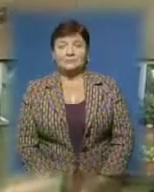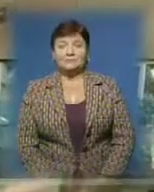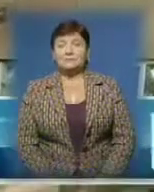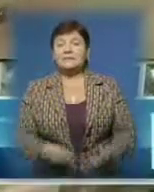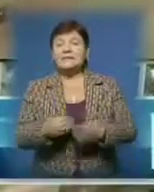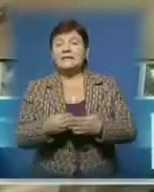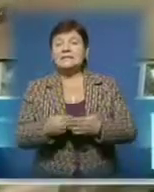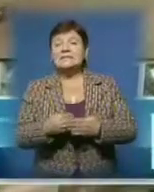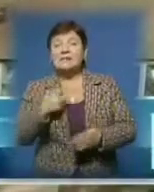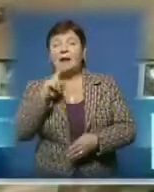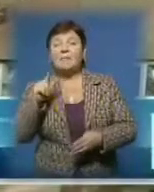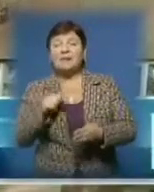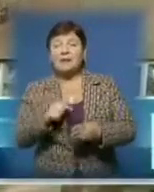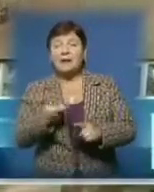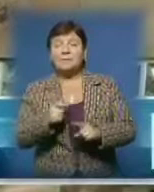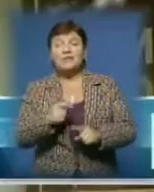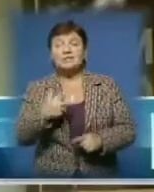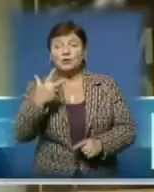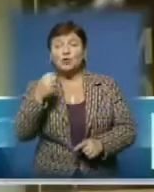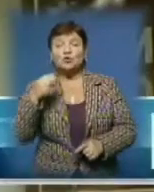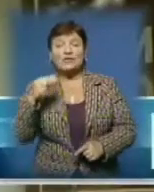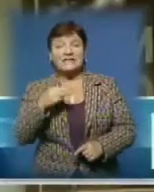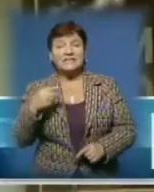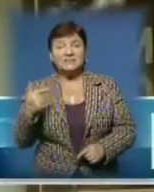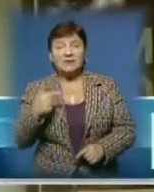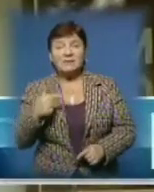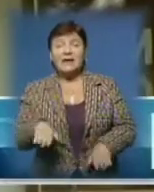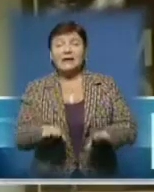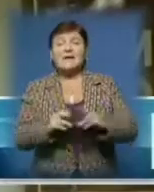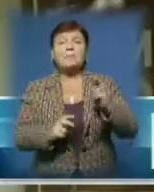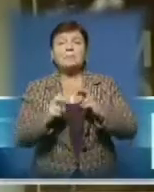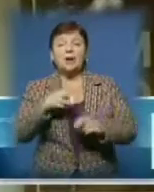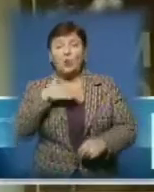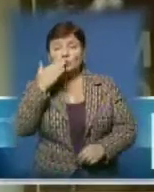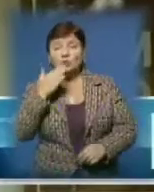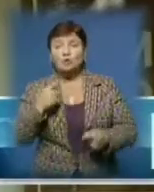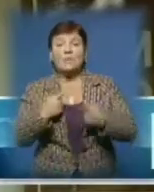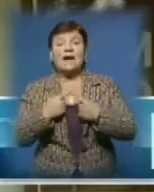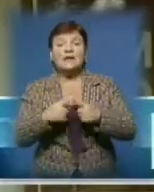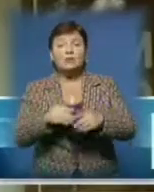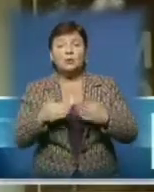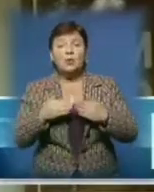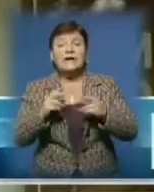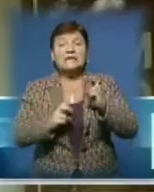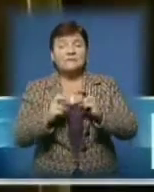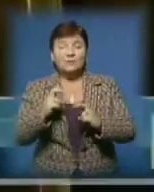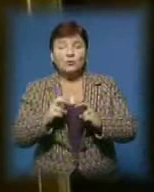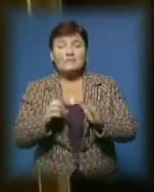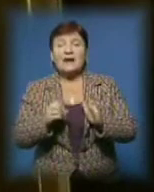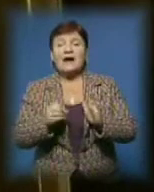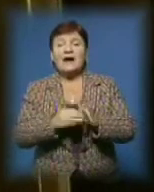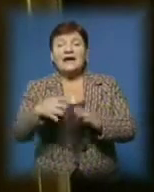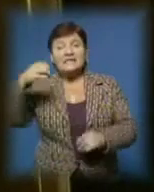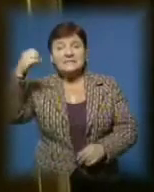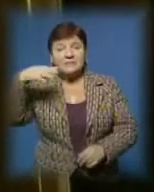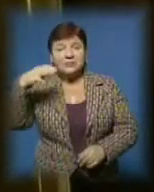Ціна питання – більше 300 тисяч гривень. Таку суму боргує дочірнє підприємство Ужгородського механічного заводу за електроенергію. Через це